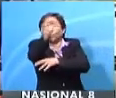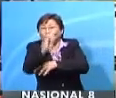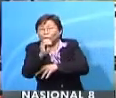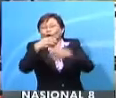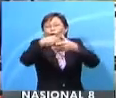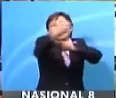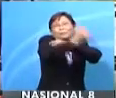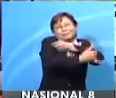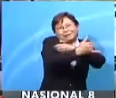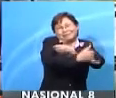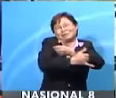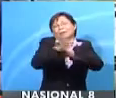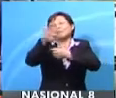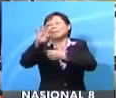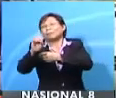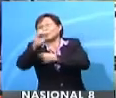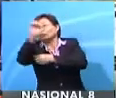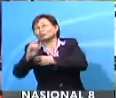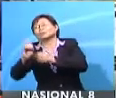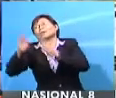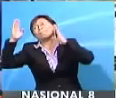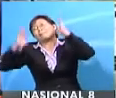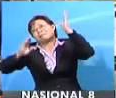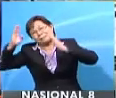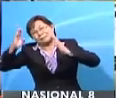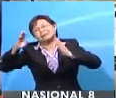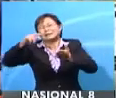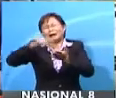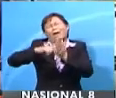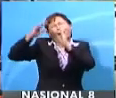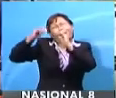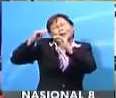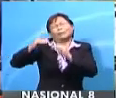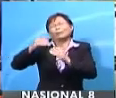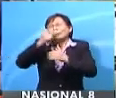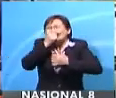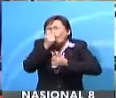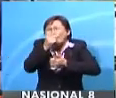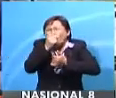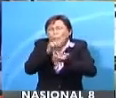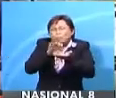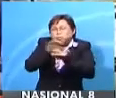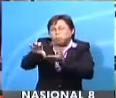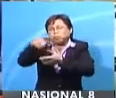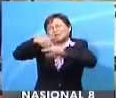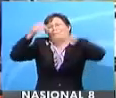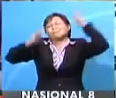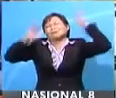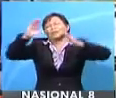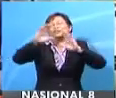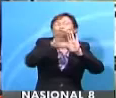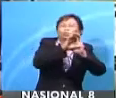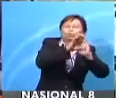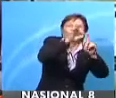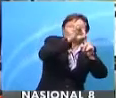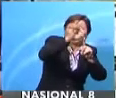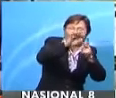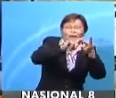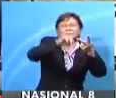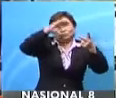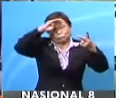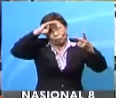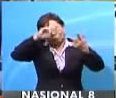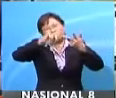40% tempatan. Jadi kita harap ini akan merangsang minat mereka untuk melabur negeri-negeri seperti Pulau Pinang,